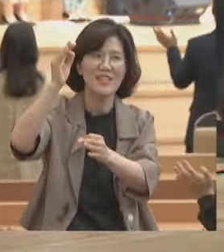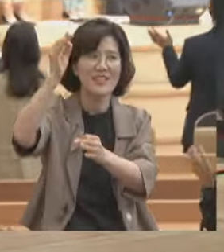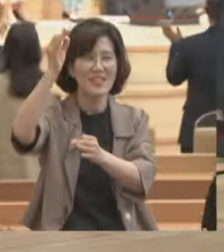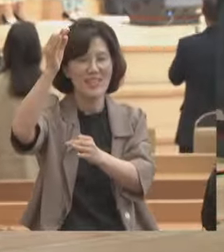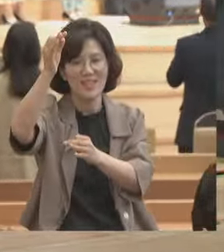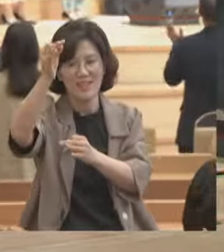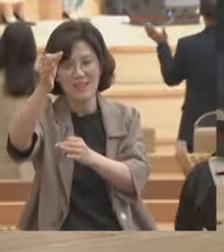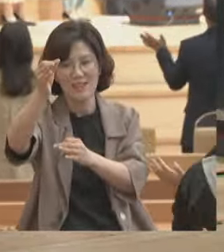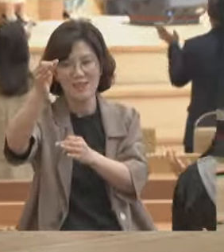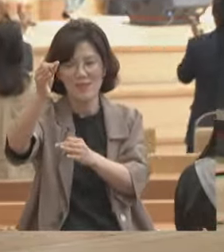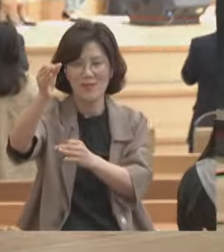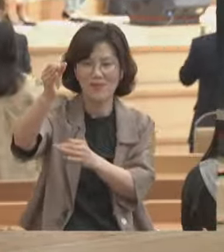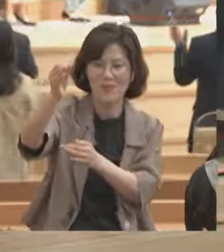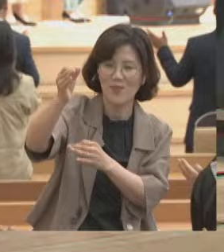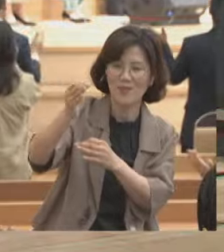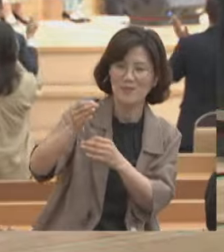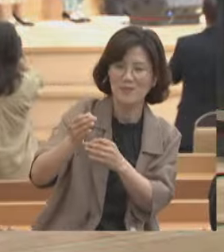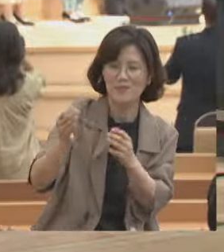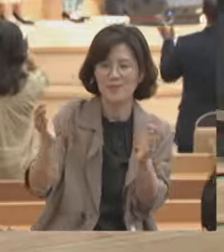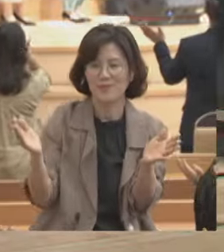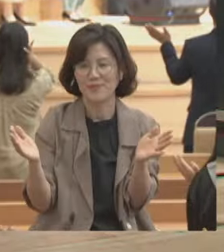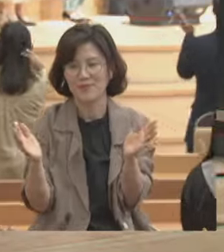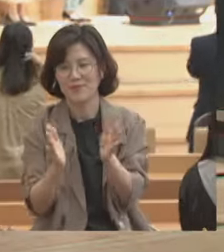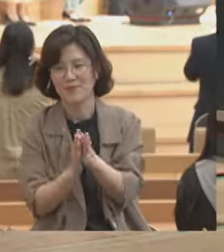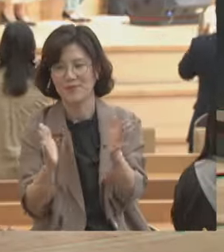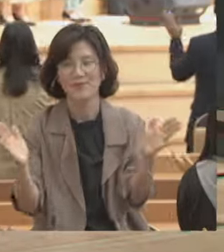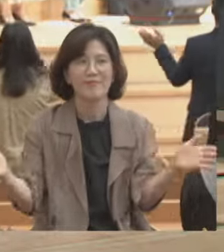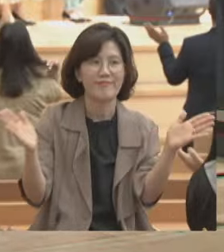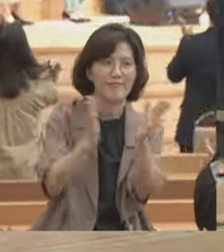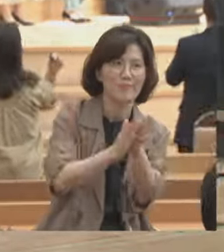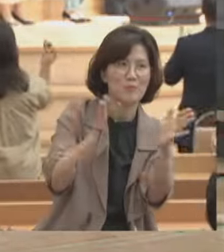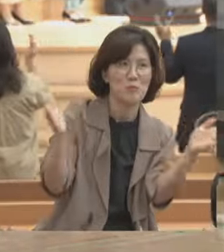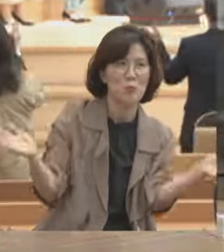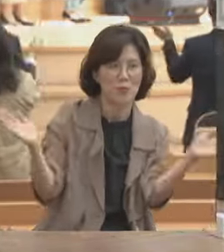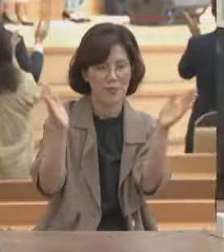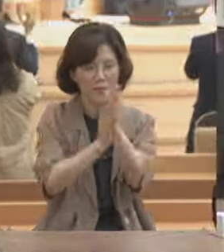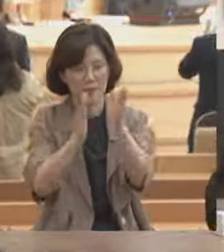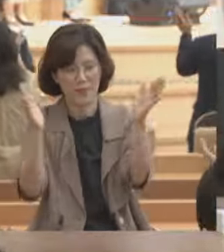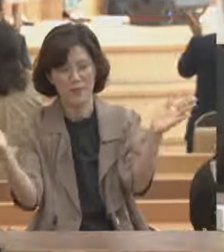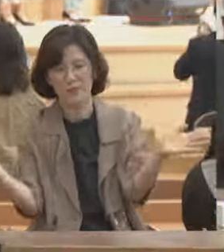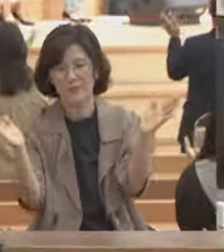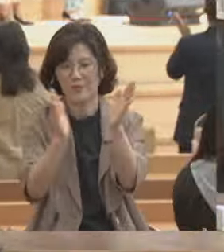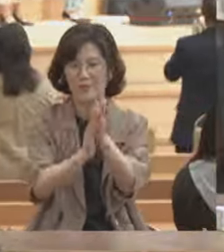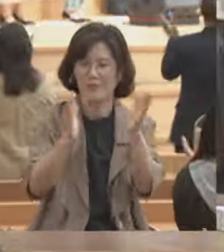영원히 저를 따라서 우리 손 높이 들고 박수합시다.